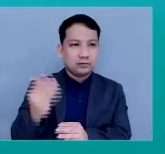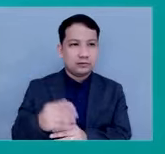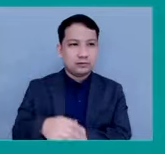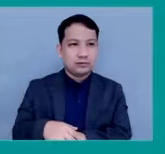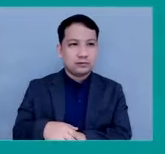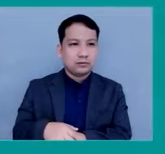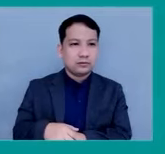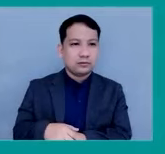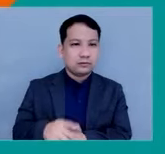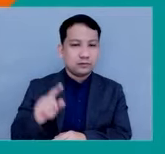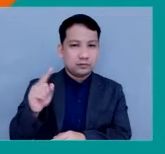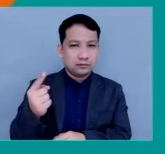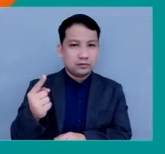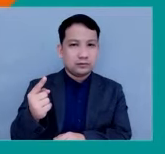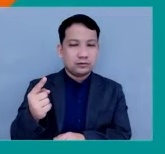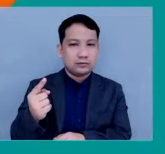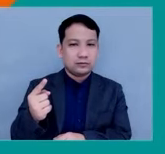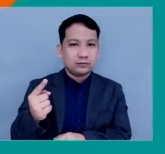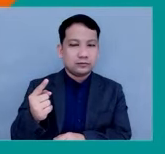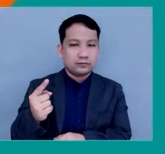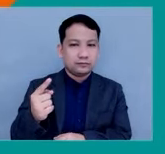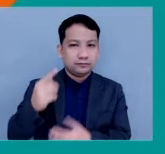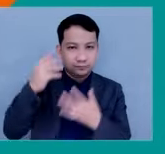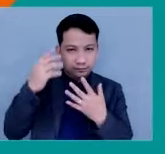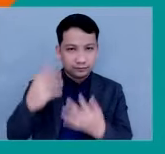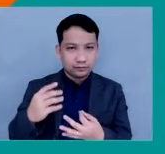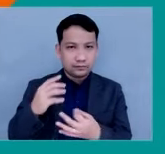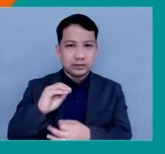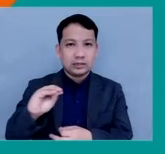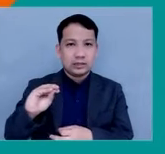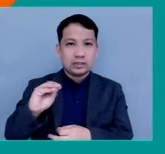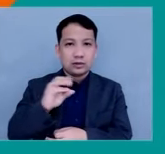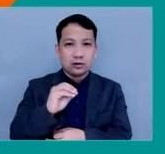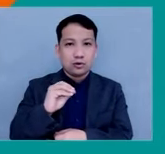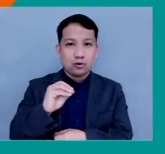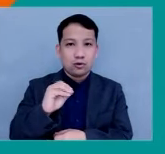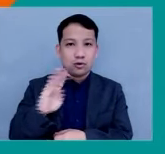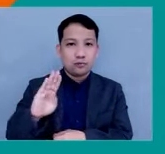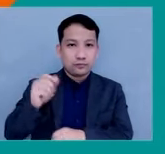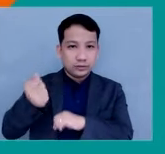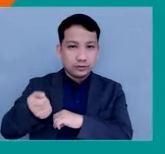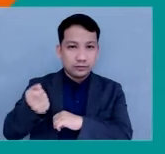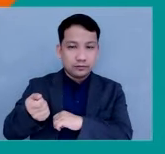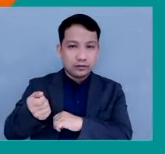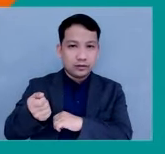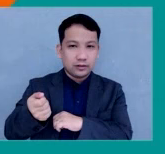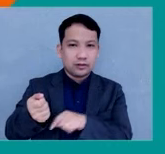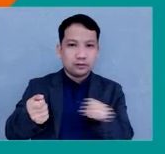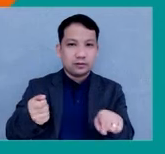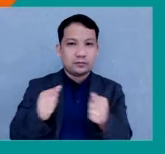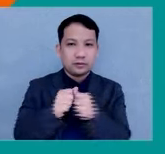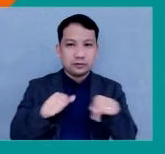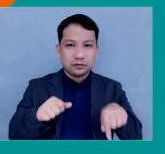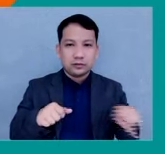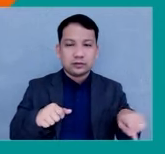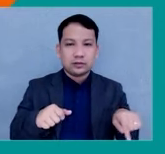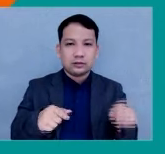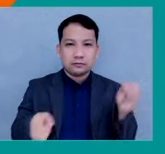one, yes. Yung decision ng ombudsman dismissing yes. her and